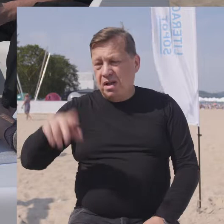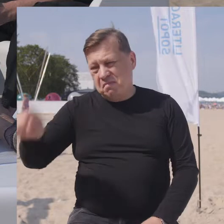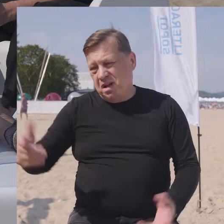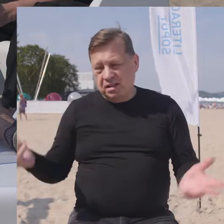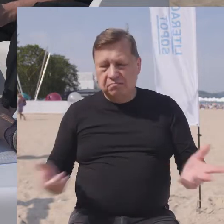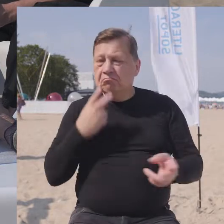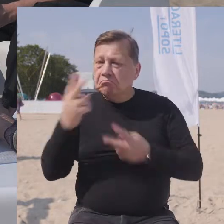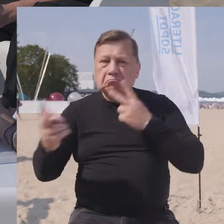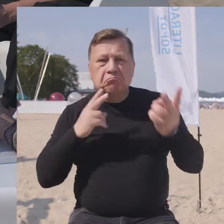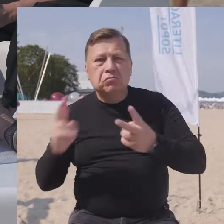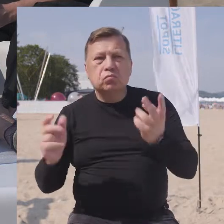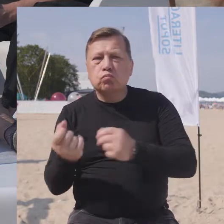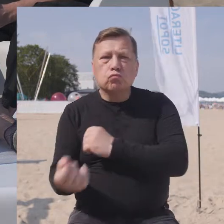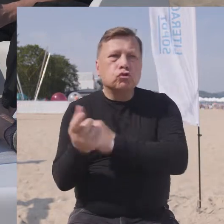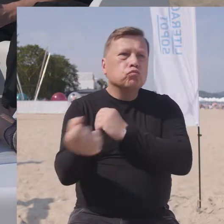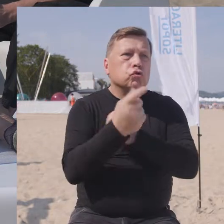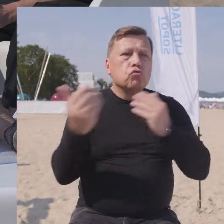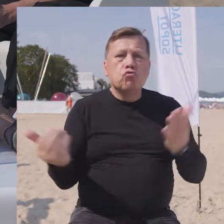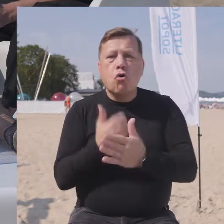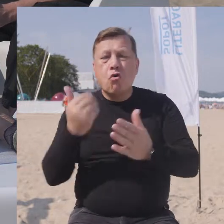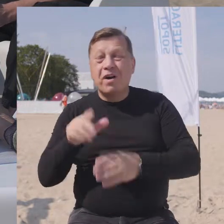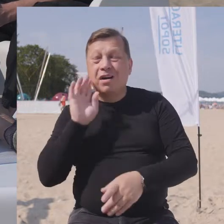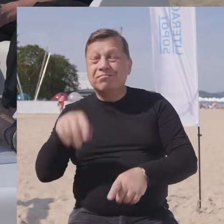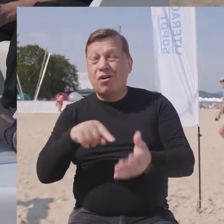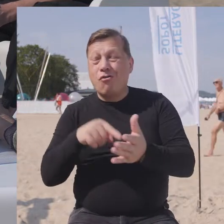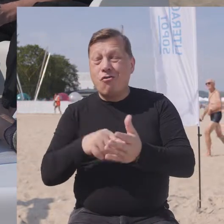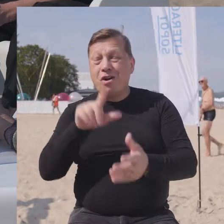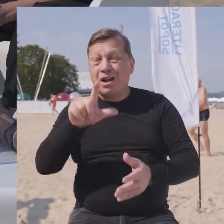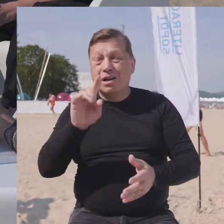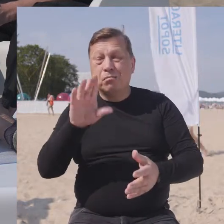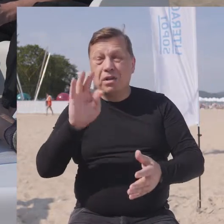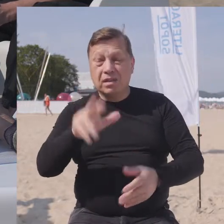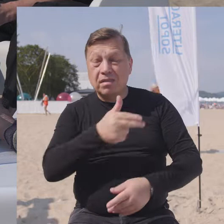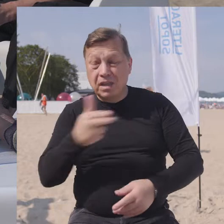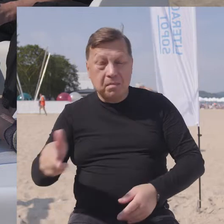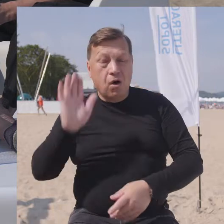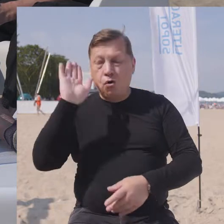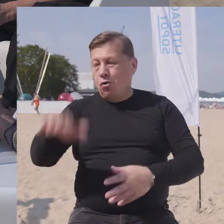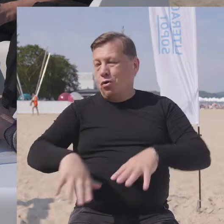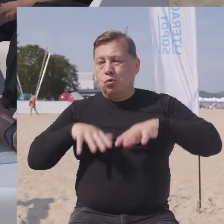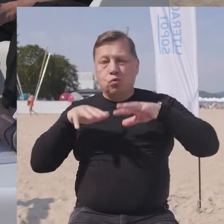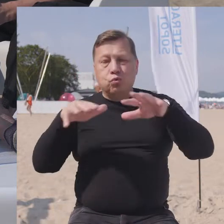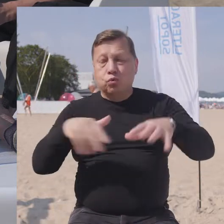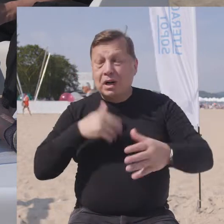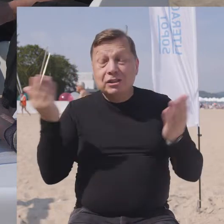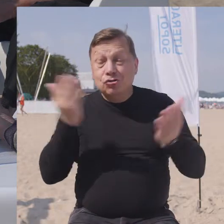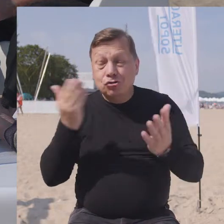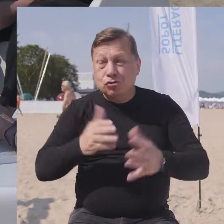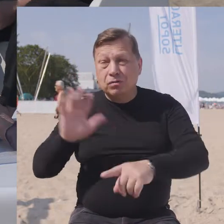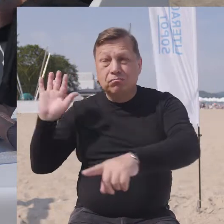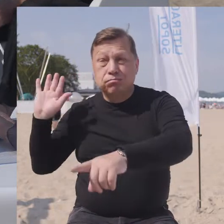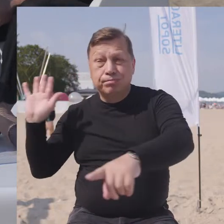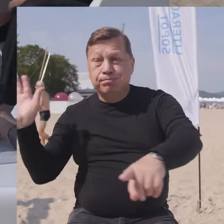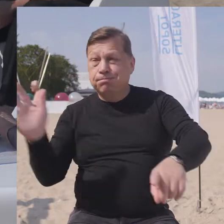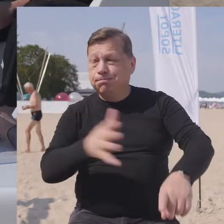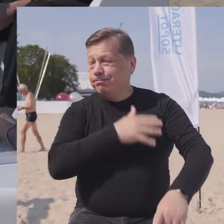się ukazuje, jeśli chodzi o tę tematykę, no to chyba nie nadążyłabym z czytaniem wszystkiego,